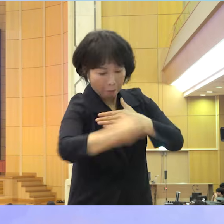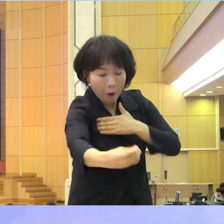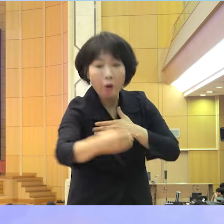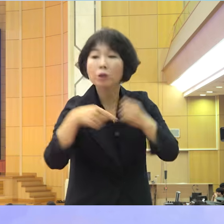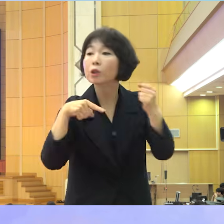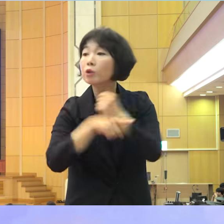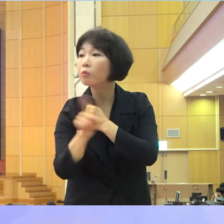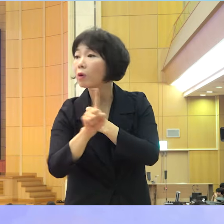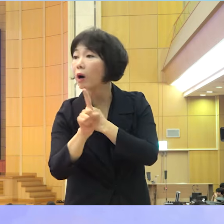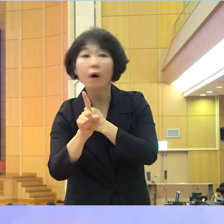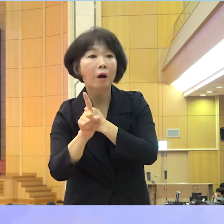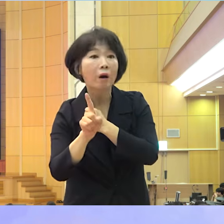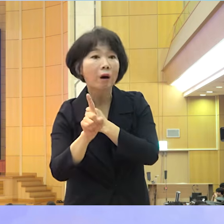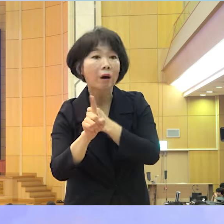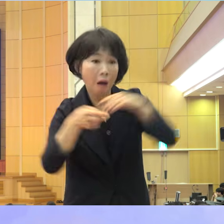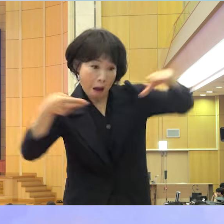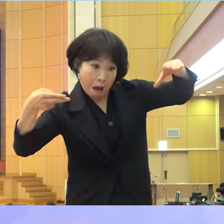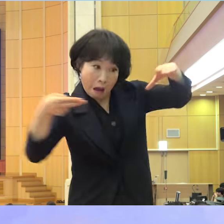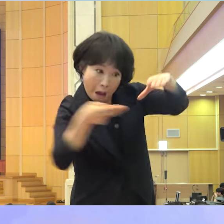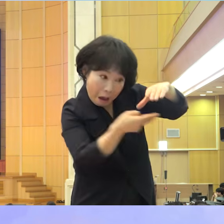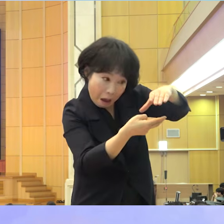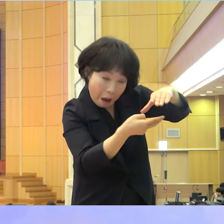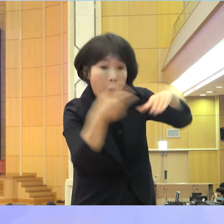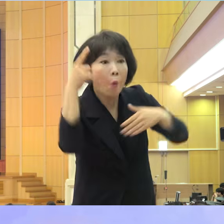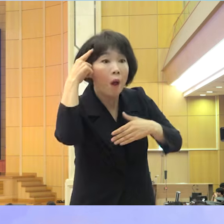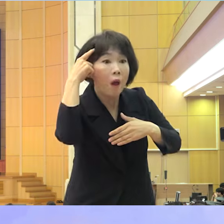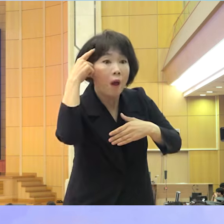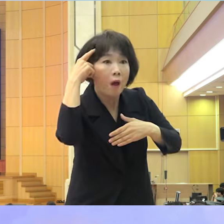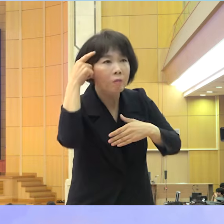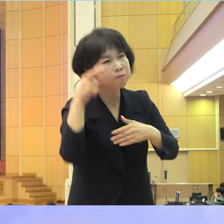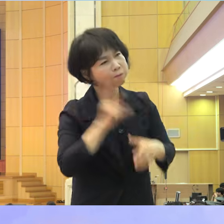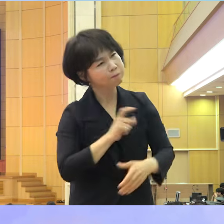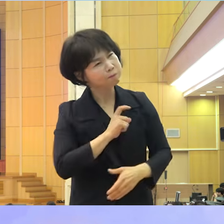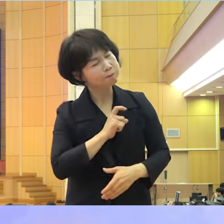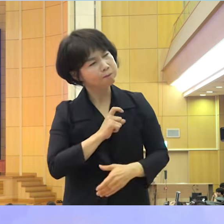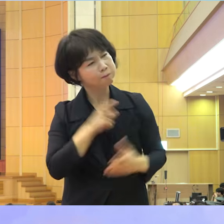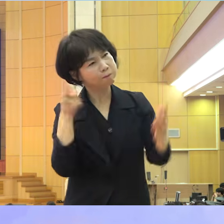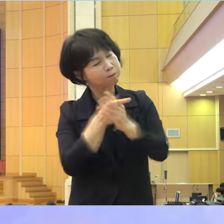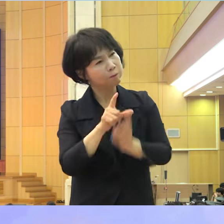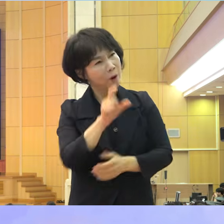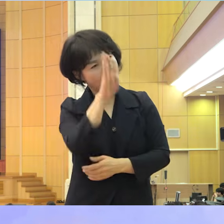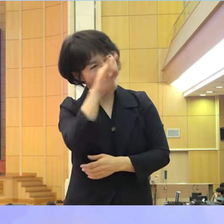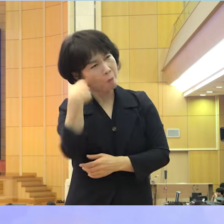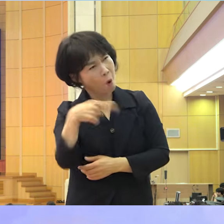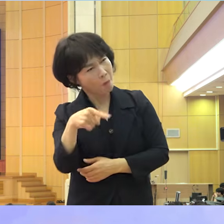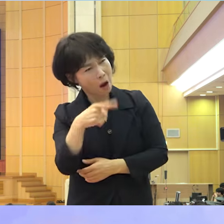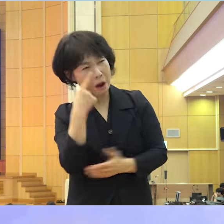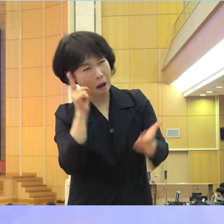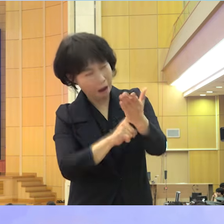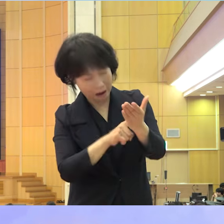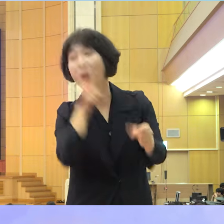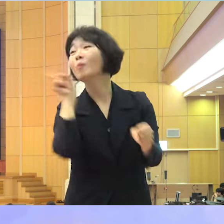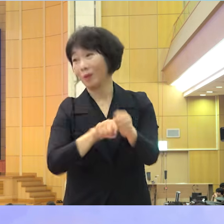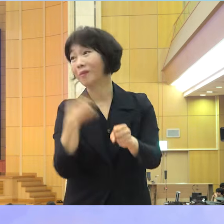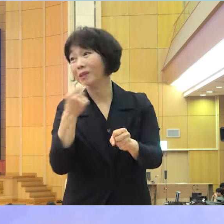엑스레이라든지 CT 촬영을 하든지 MRI를 왜 합니까? 무슨 병이 있는지를 알아보려고 하는 거지.